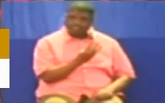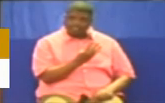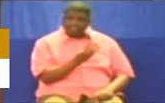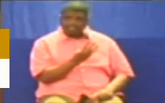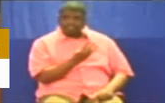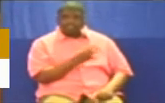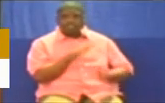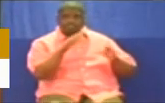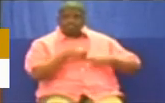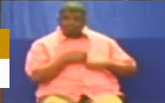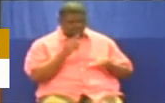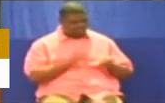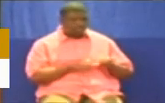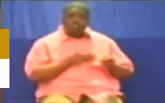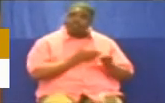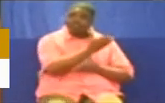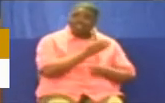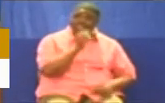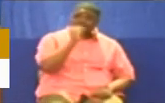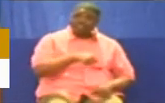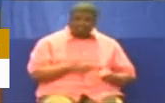sehemu ya 4 inafikiwa?